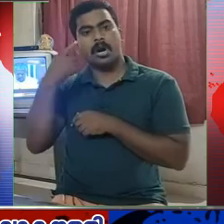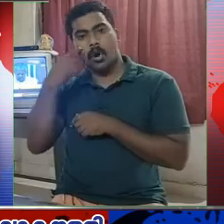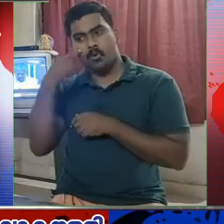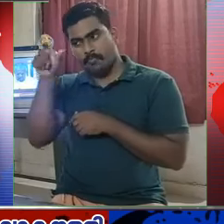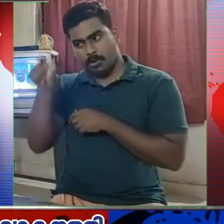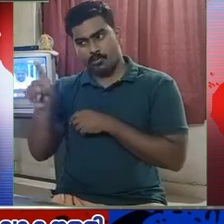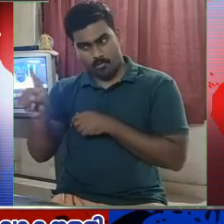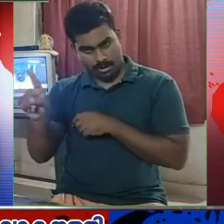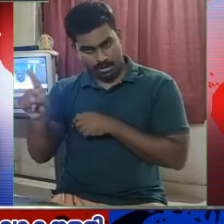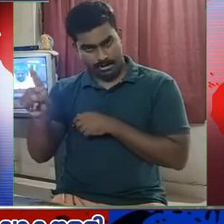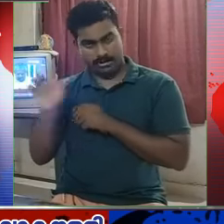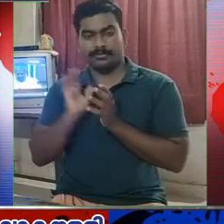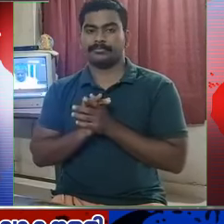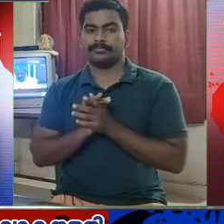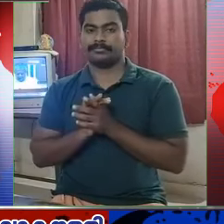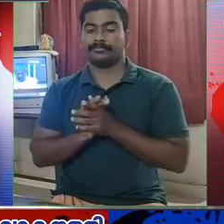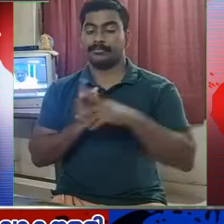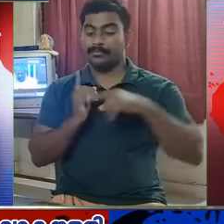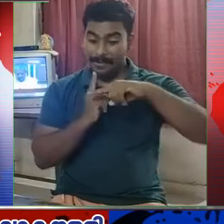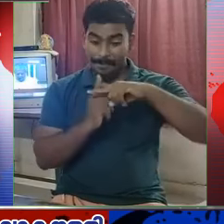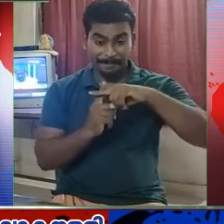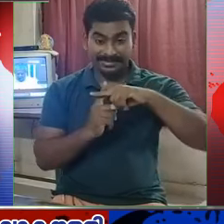ഇതാണ് നമ്മുടെ നയം.